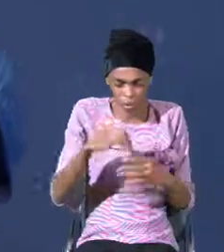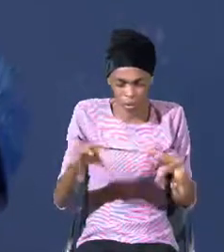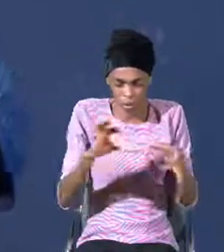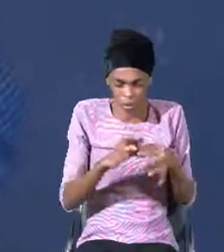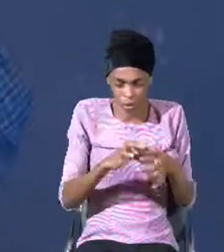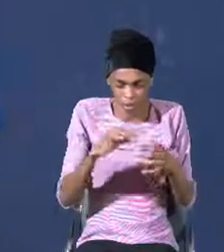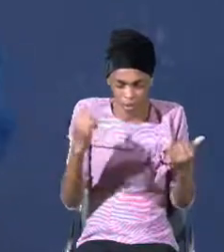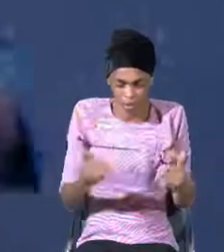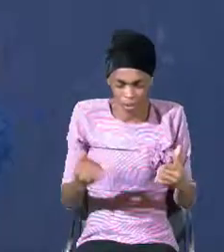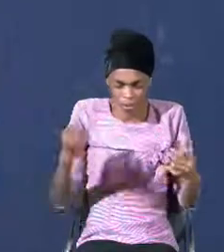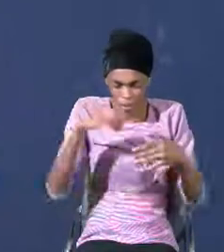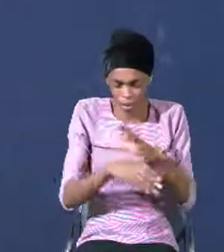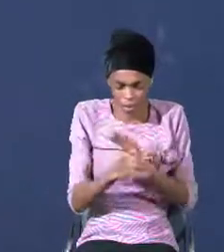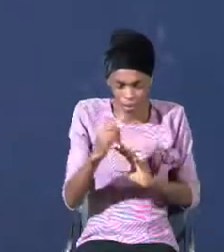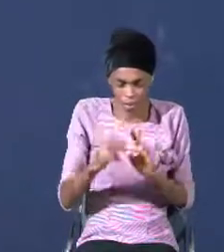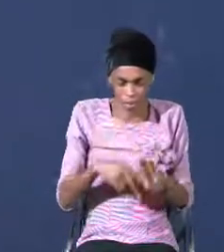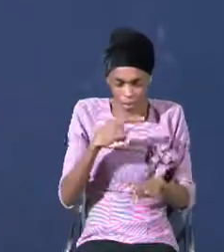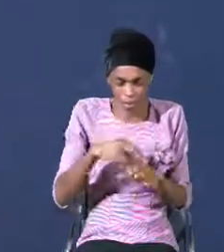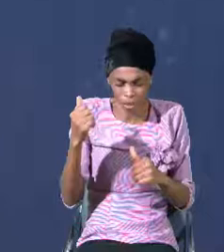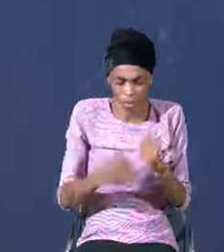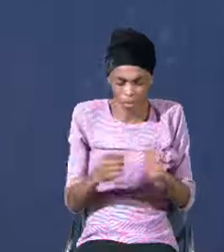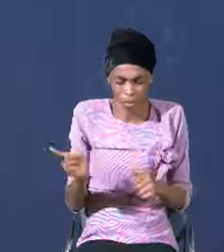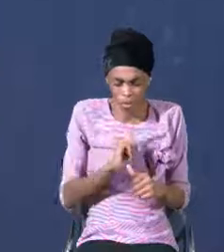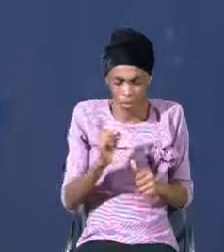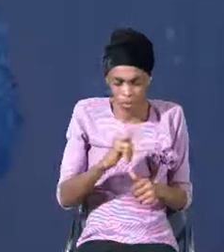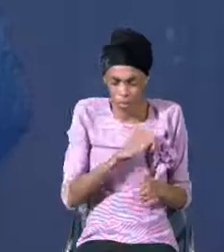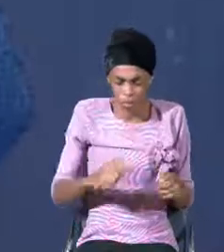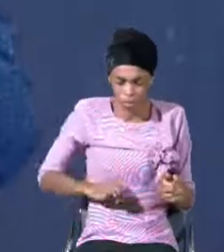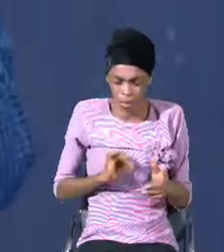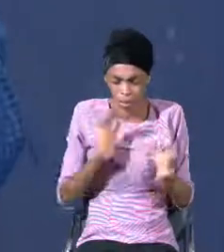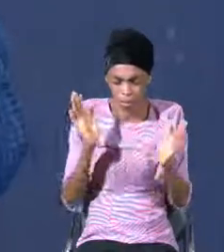Tous ceux qui sont connectés à la télévision, à la radio, partout, je prie.